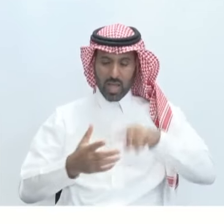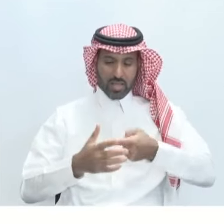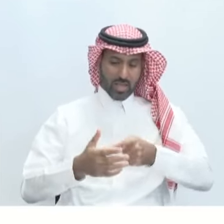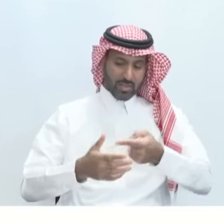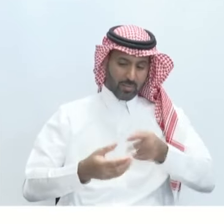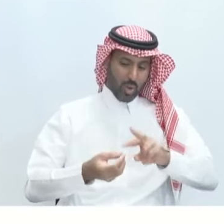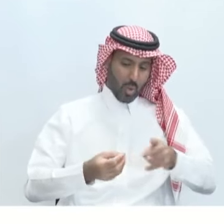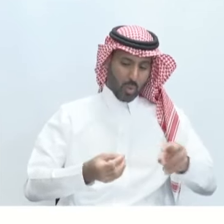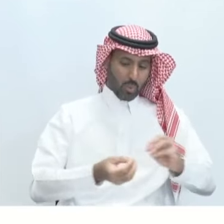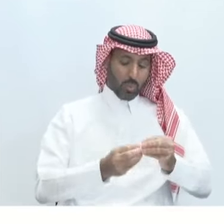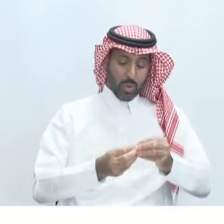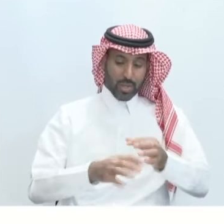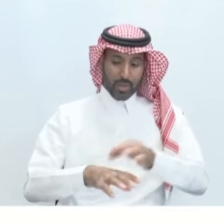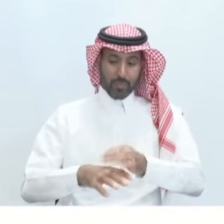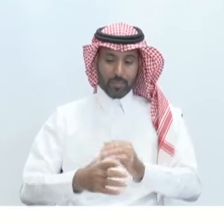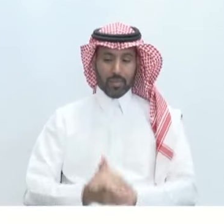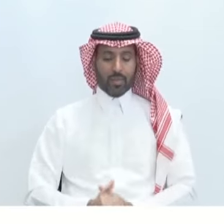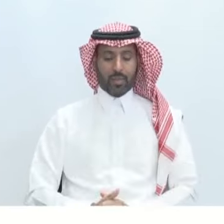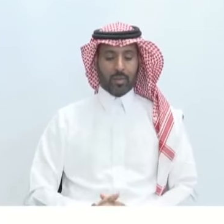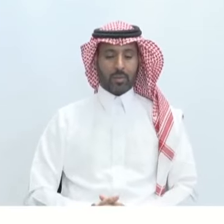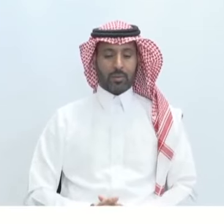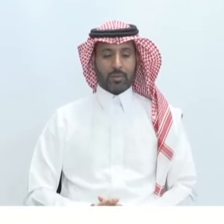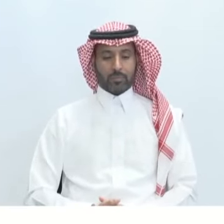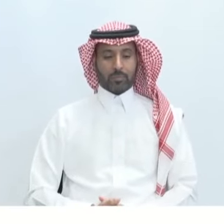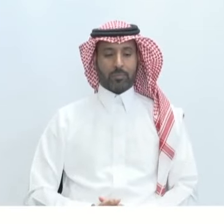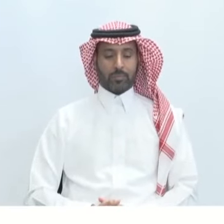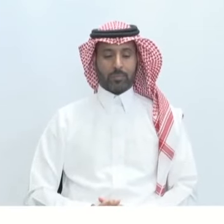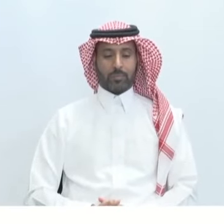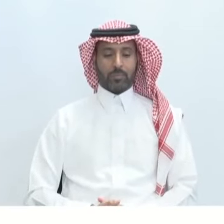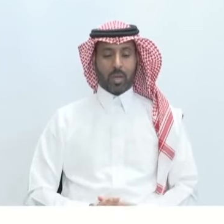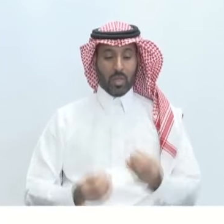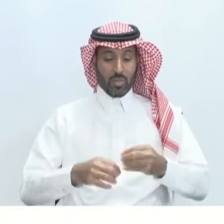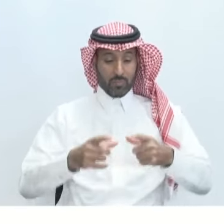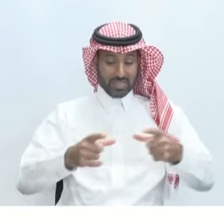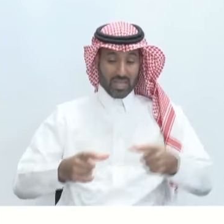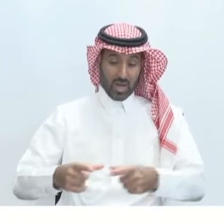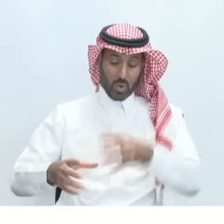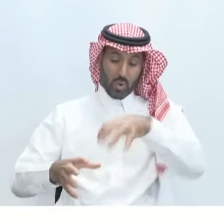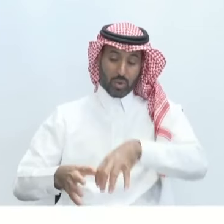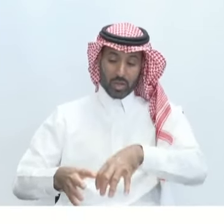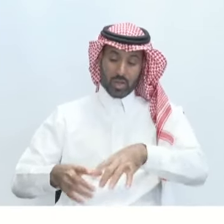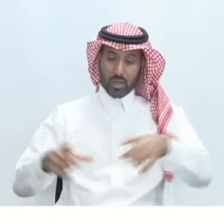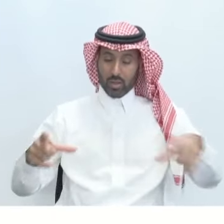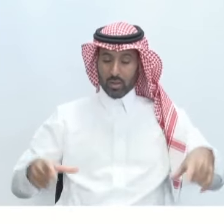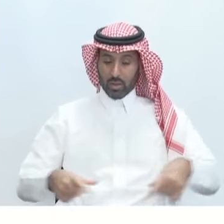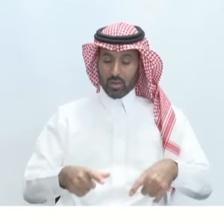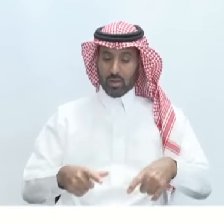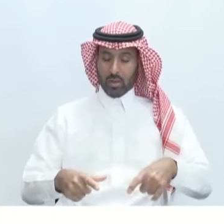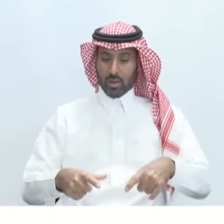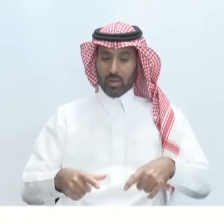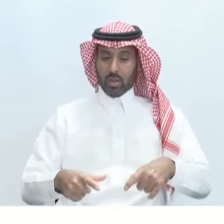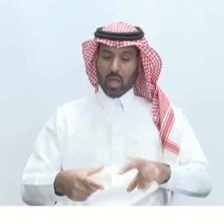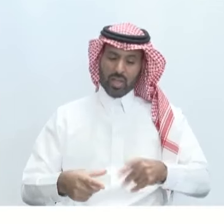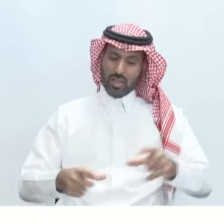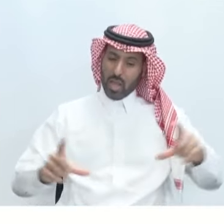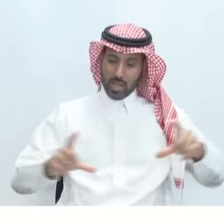واختر اللون البني ثم اضف مساحه اخرى وعدل